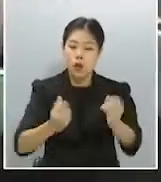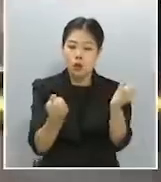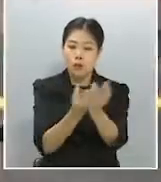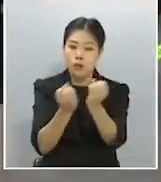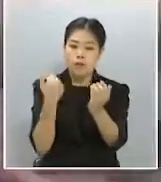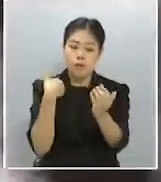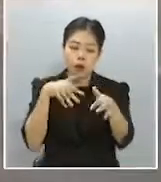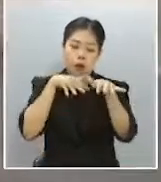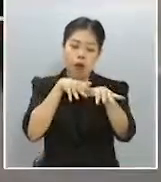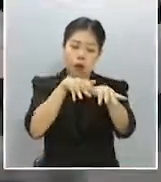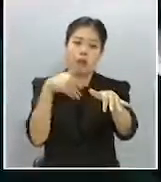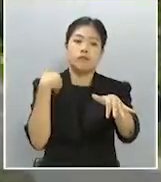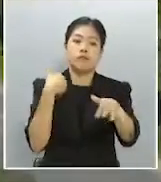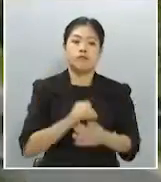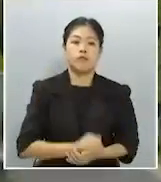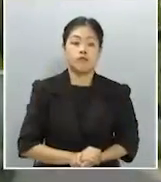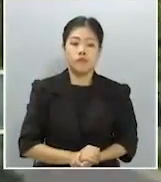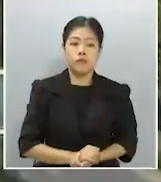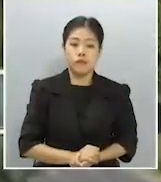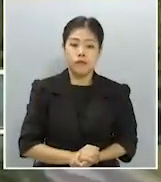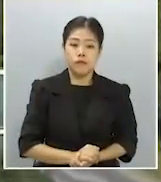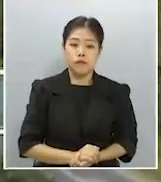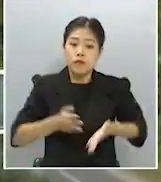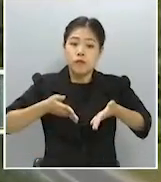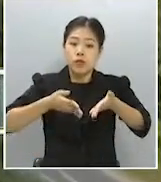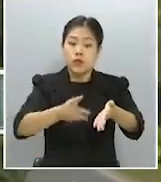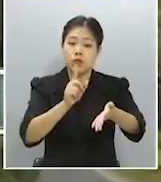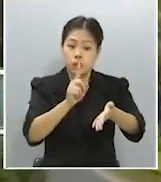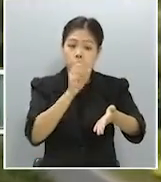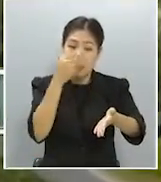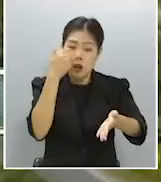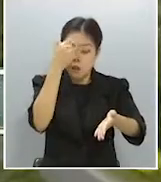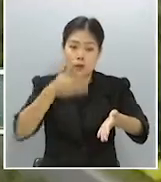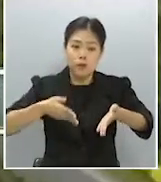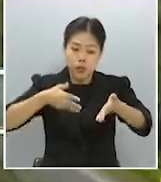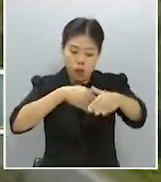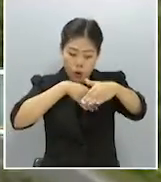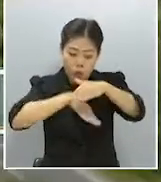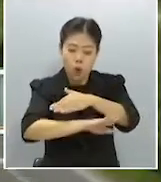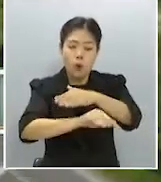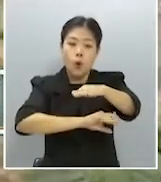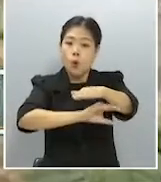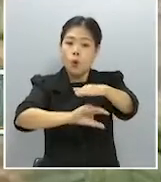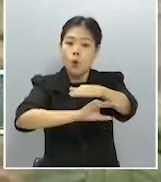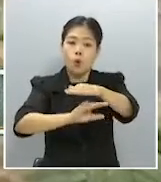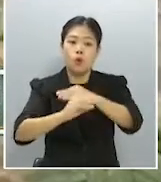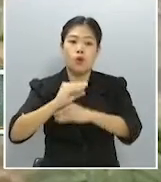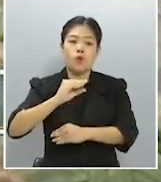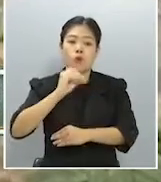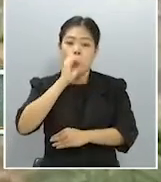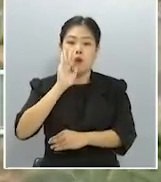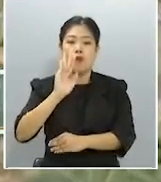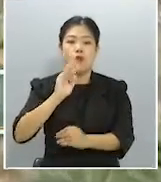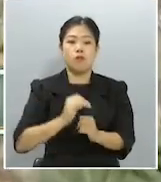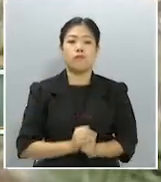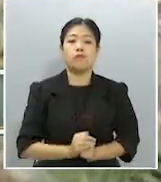จรแก่ประชาชนถนนสาย1บริเวณพื้นที่ก่อสร้างรถไฟใต้ดินในย่านธุรกิจของอำเภอโฟชานของมณฑลกวางตุ้ง